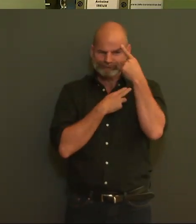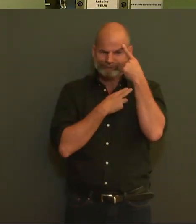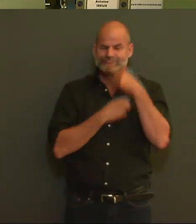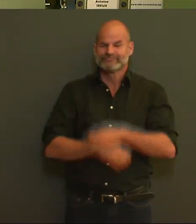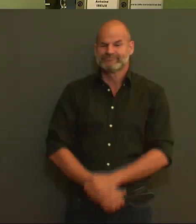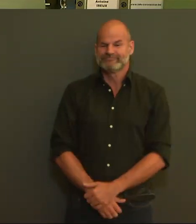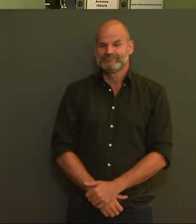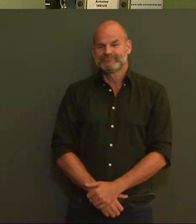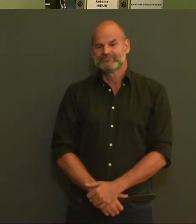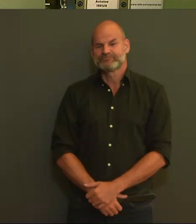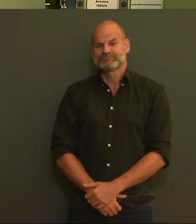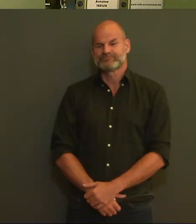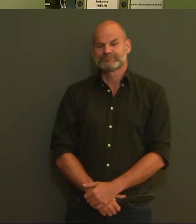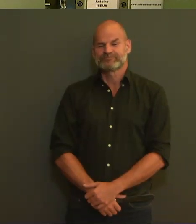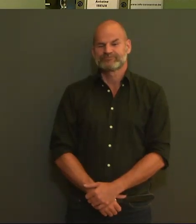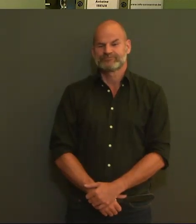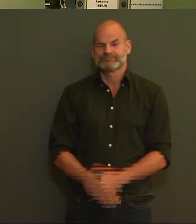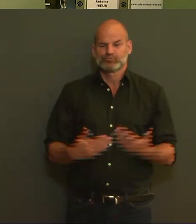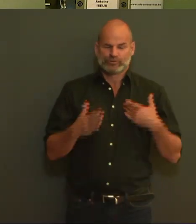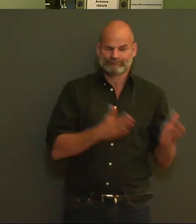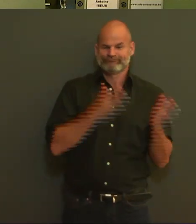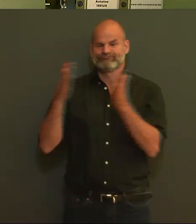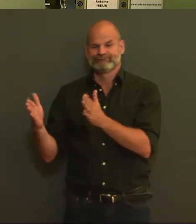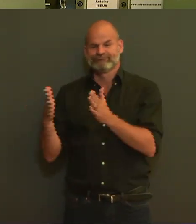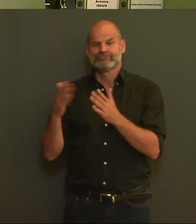Dan kunnen we overgaan naar de vragen van de journalist.